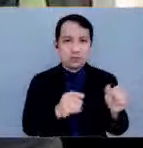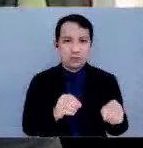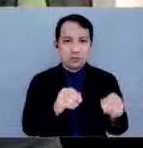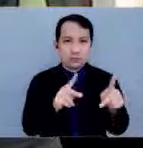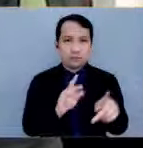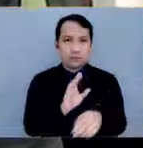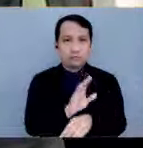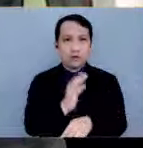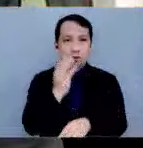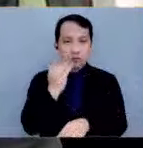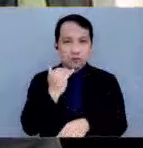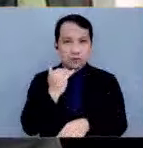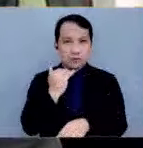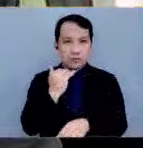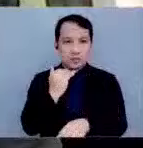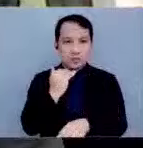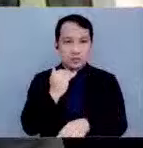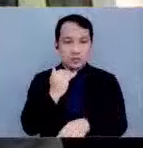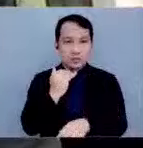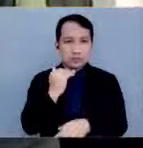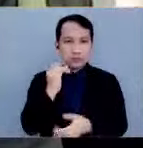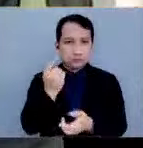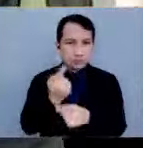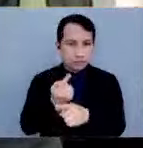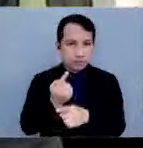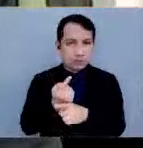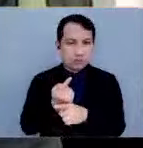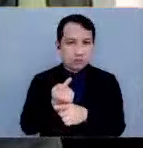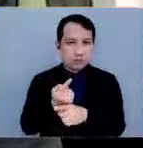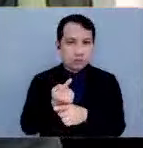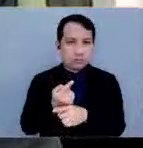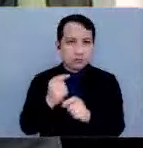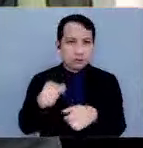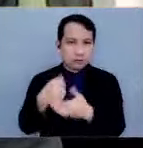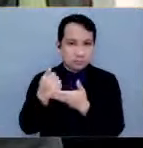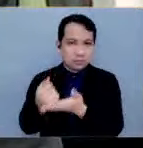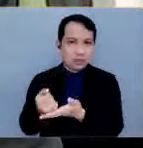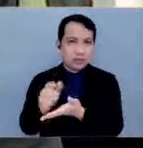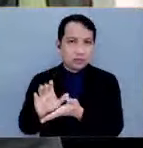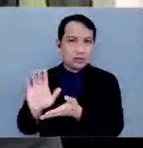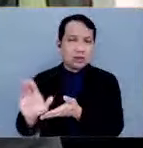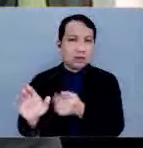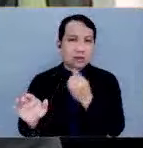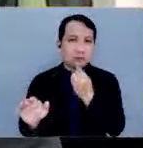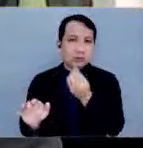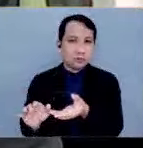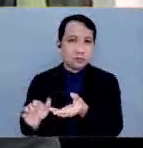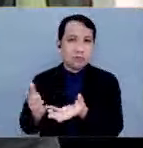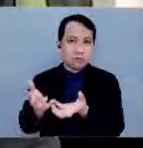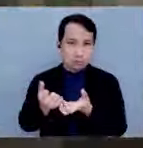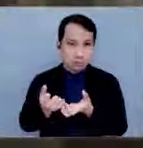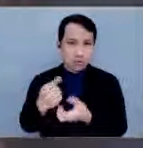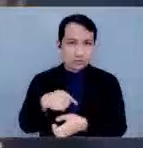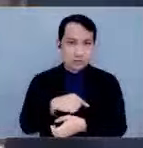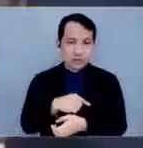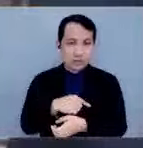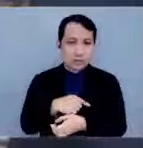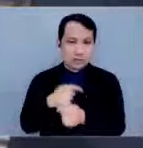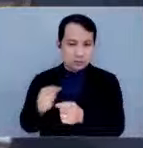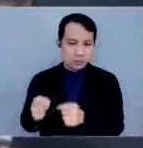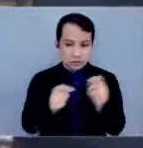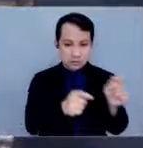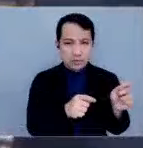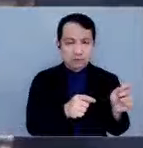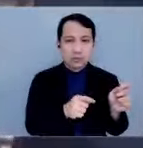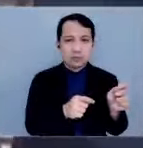para ma-invoke niya on the proper time at aayudahan po natin siya kung siya po ay gustong ma-repatriate.